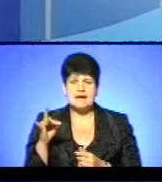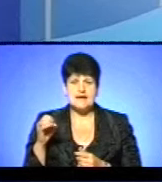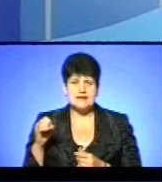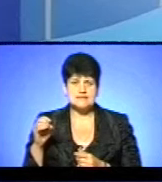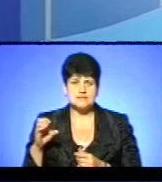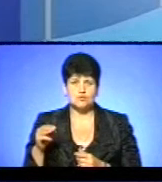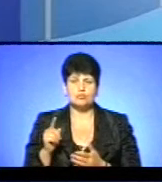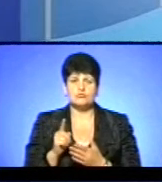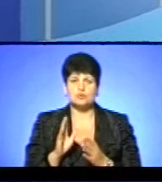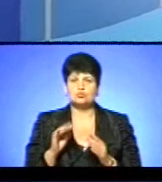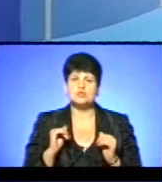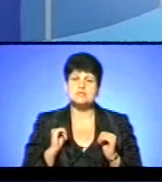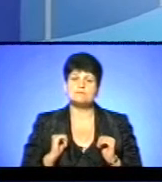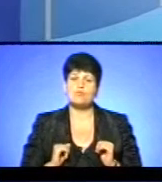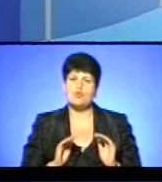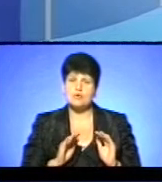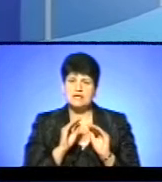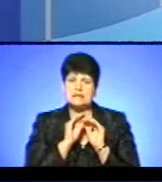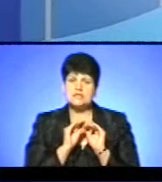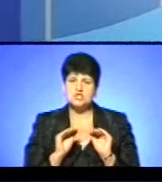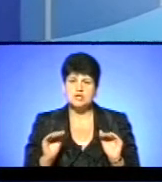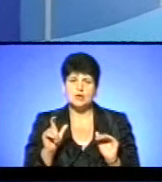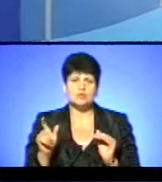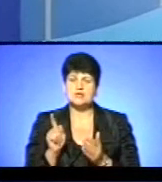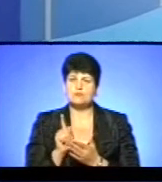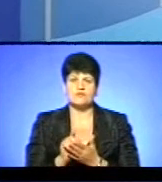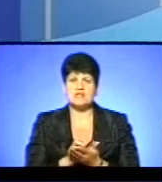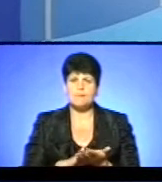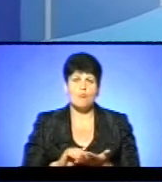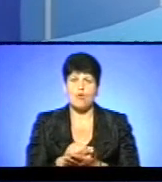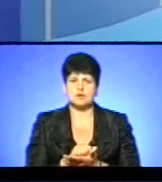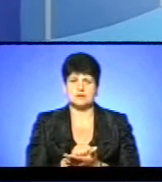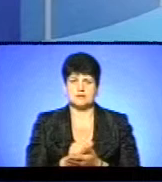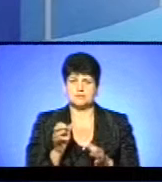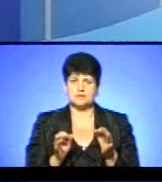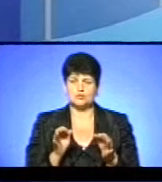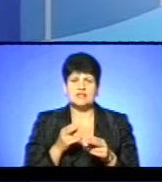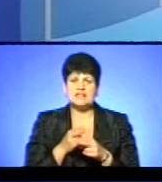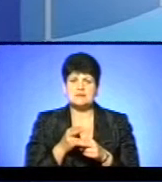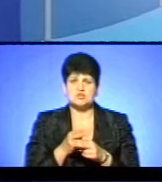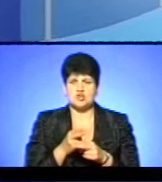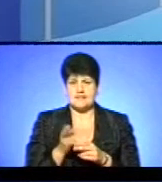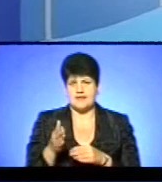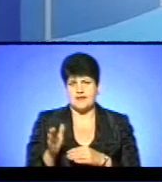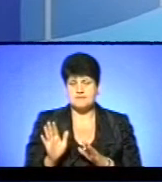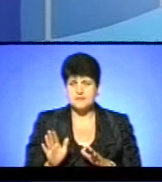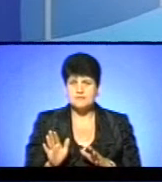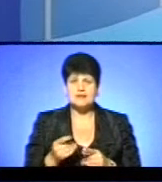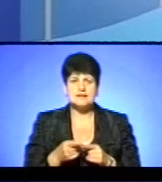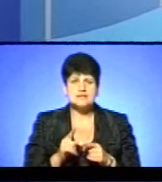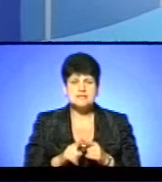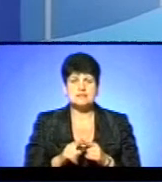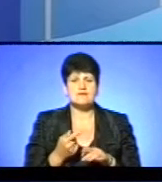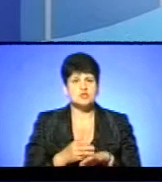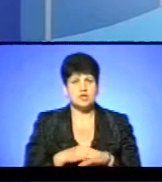нереститься, має бути спокій, має бути тишина, і люди не мають портити її, ну, мішати риби нереститися. Тому це найбільш вразливий